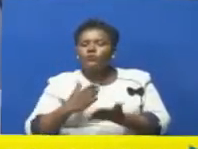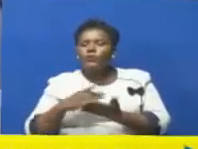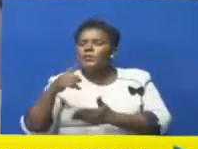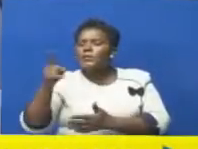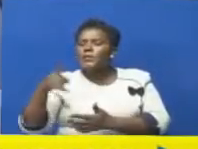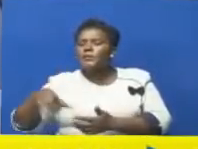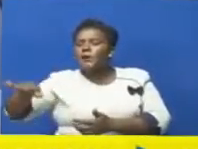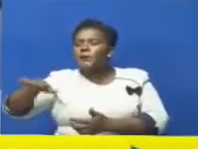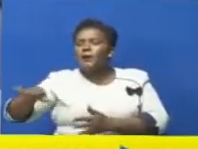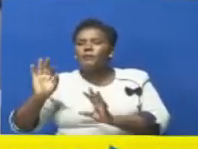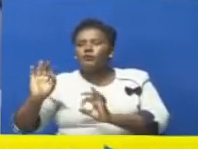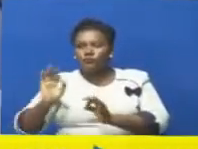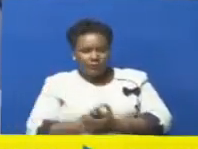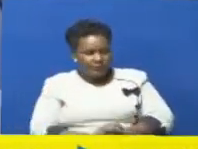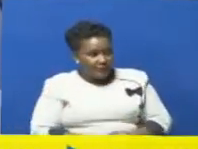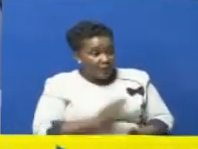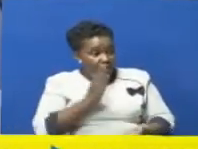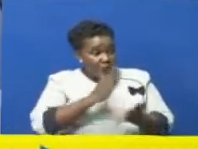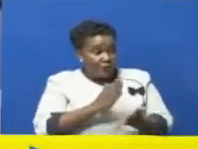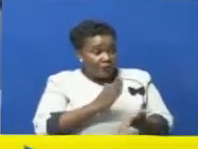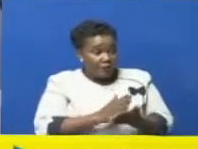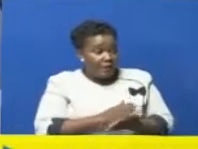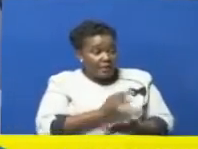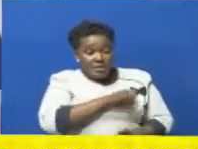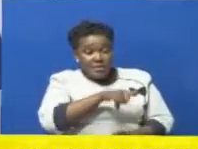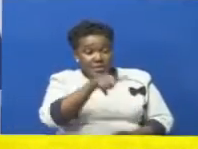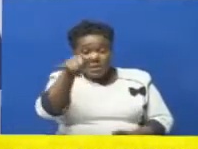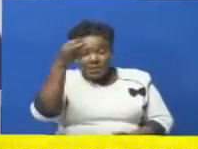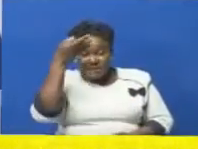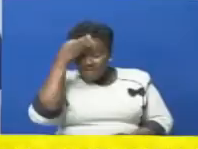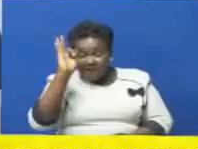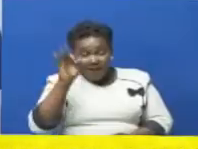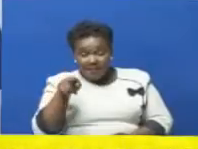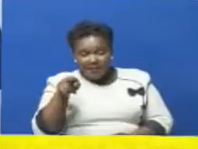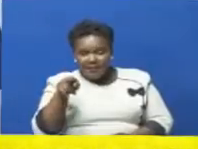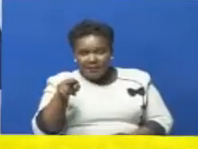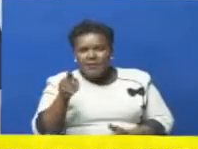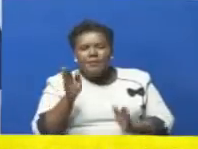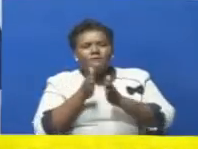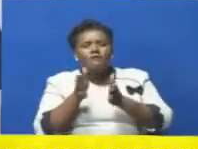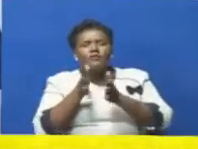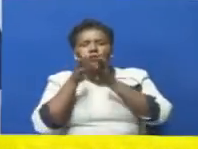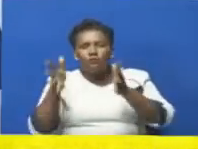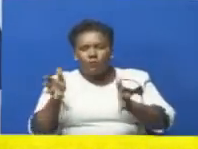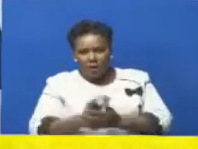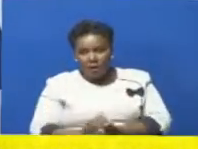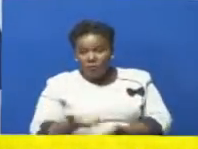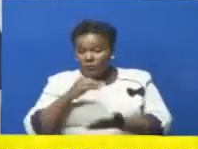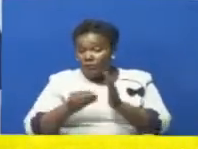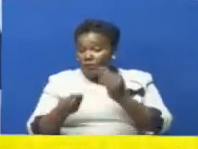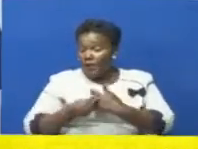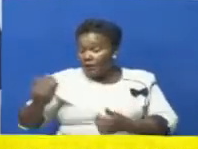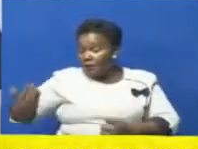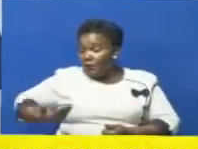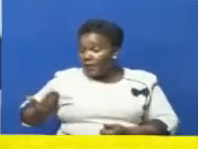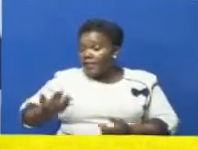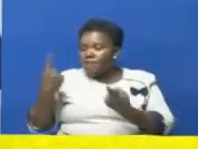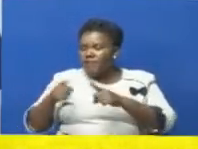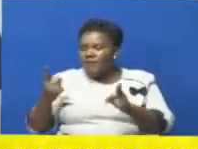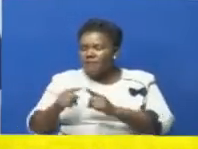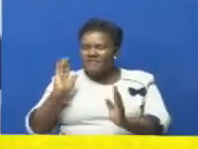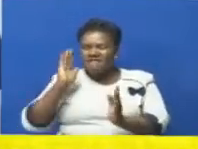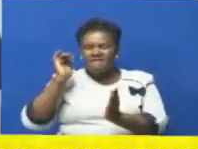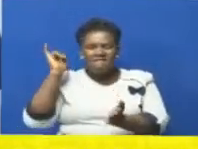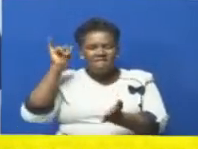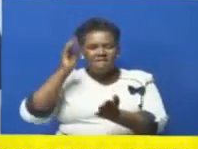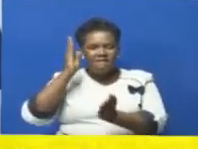ni fursa kubwa sana kurudi kwenye soko letu mama. Utaleta wageni kwa maana ya wawekezaji, utaleta